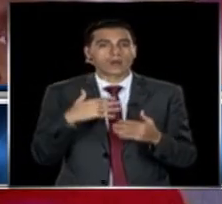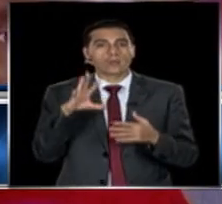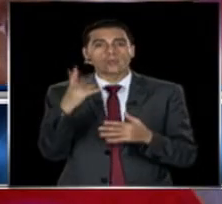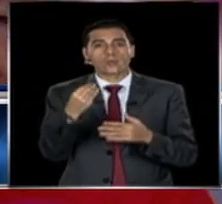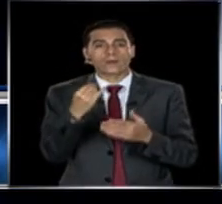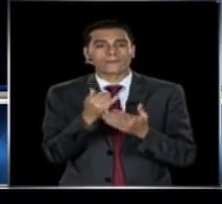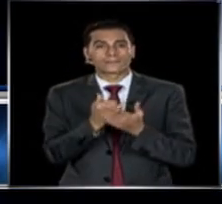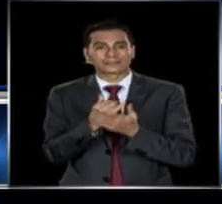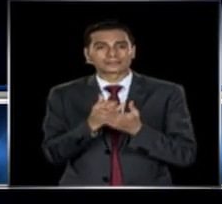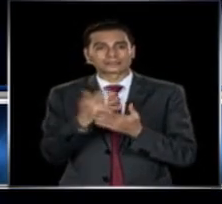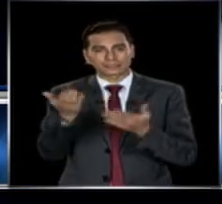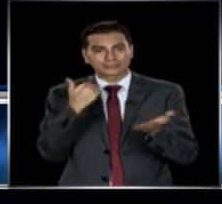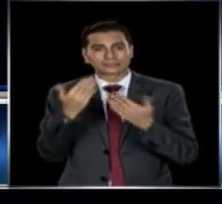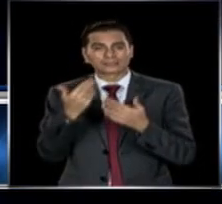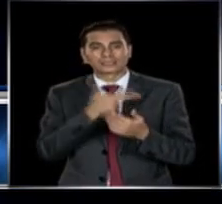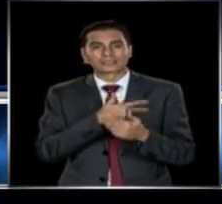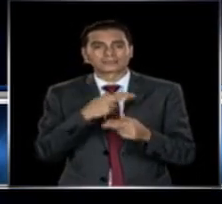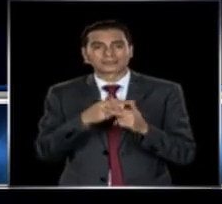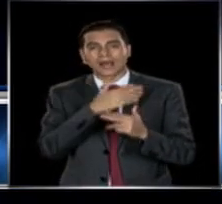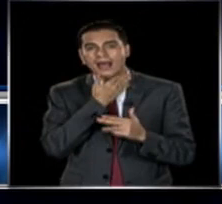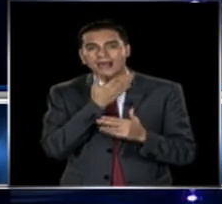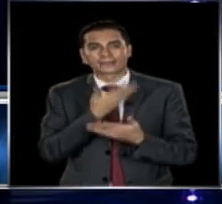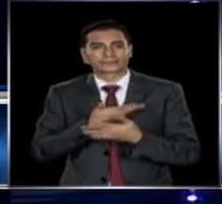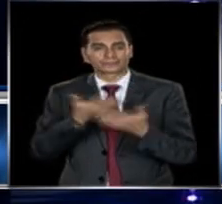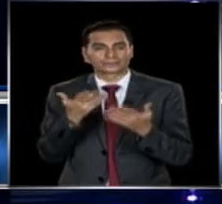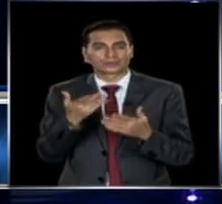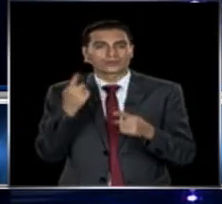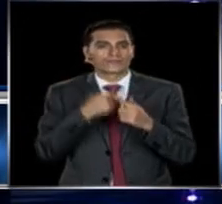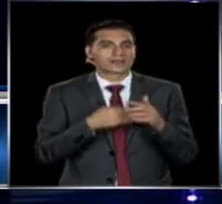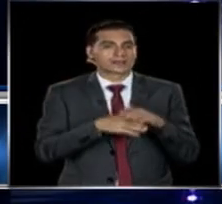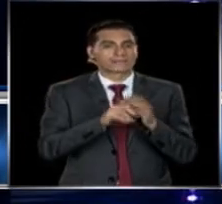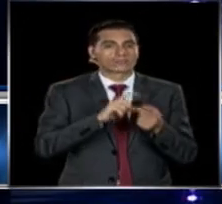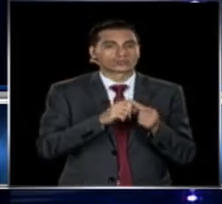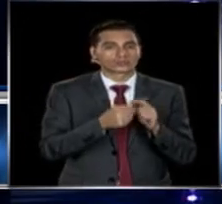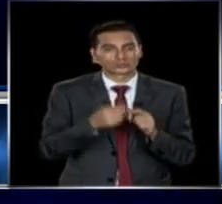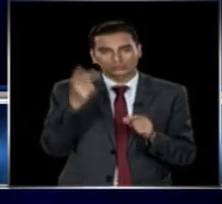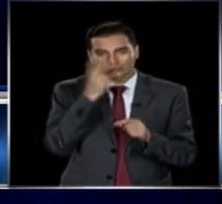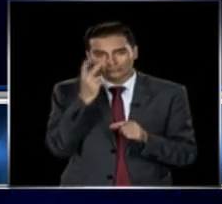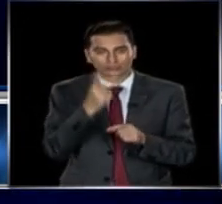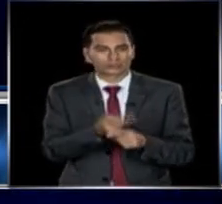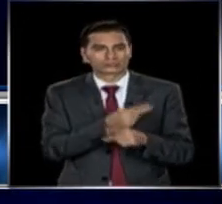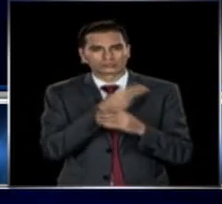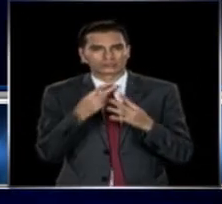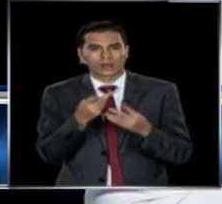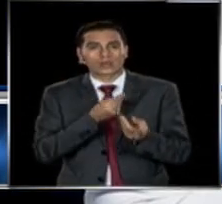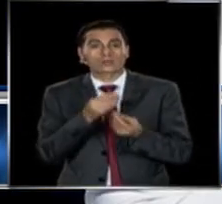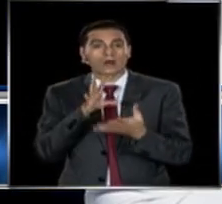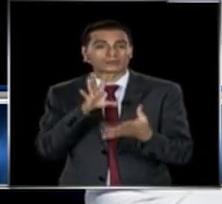في الجامعات، بنروح على الجمعيات بتاعتنا. حضرتك بتقول يتواصلوا معانا، يا ترى حضرتك في آليات